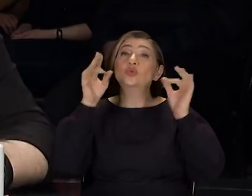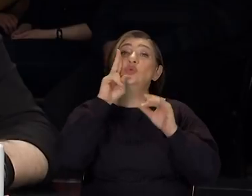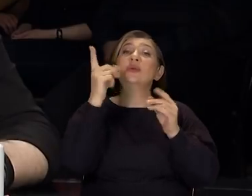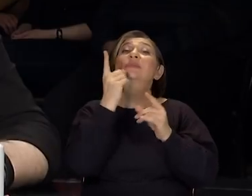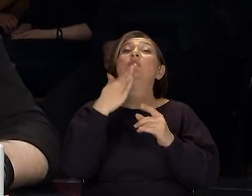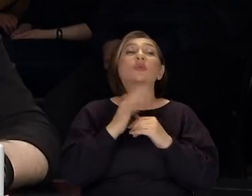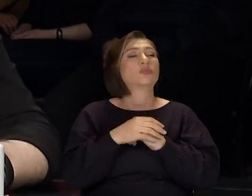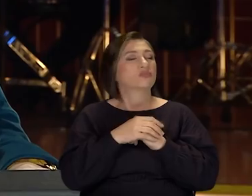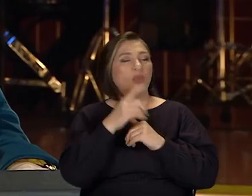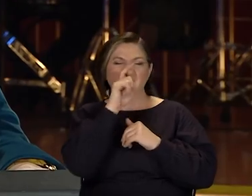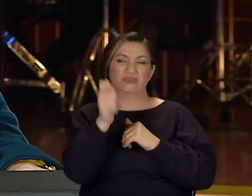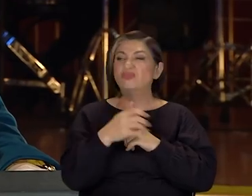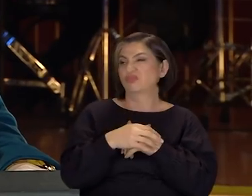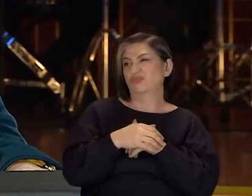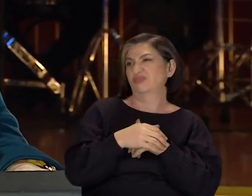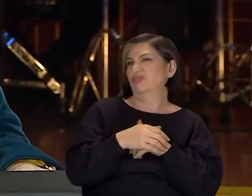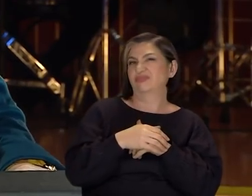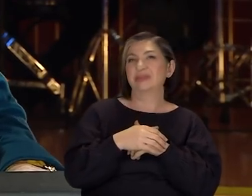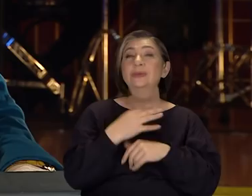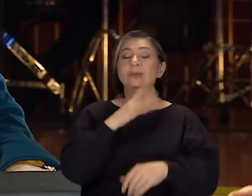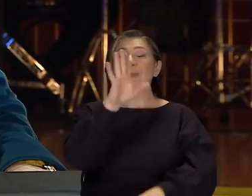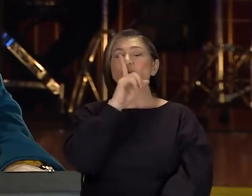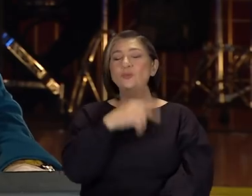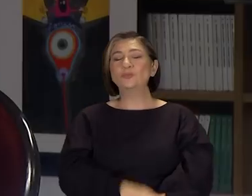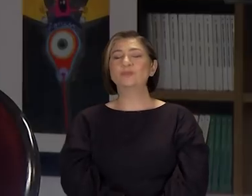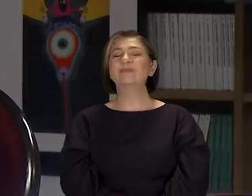mu yani? Yok. Peki. Evet, yok. Susuyorum.